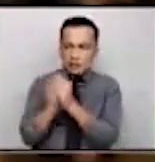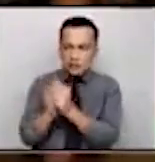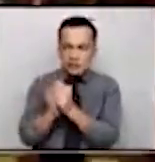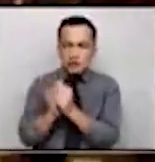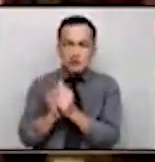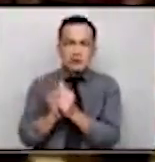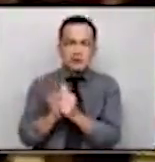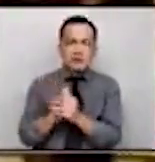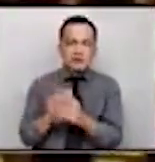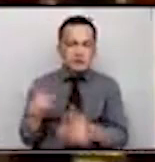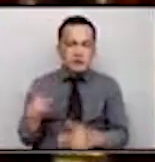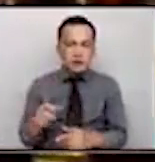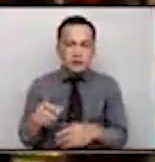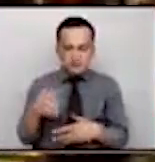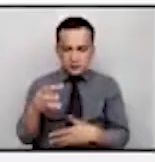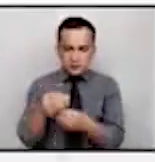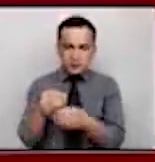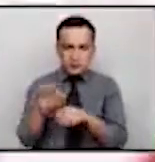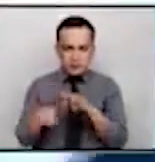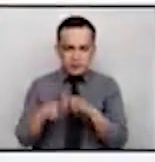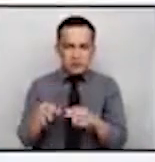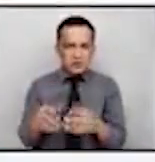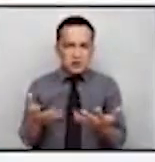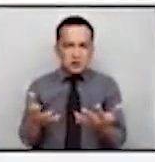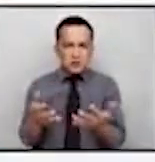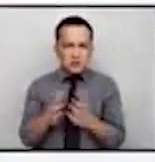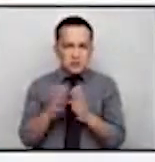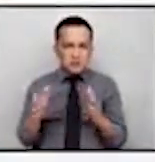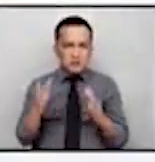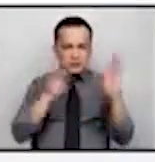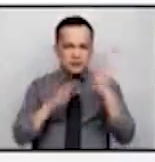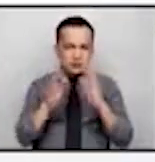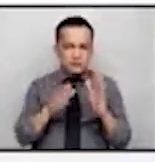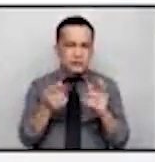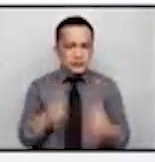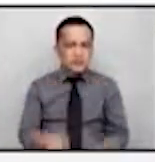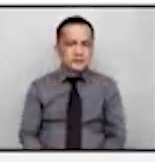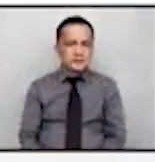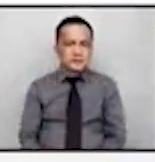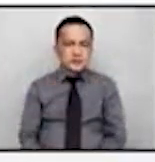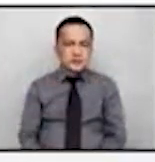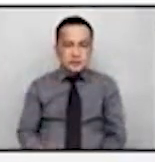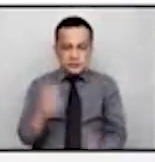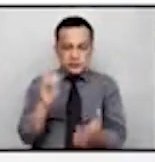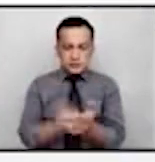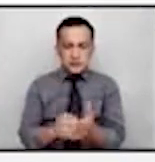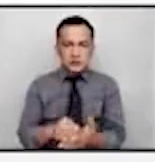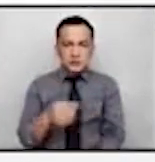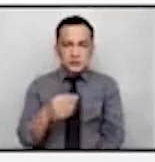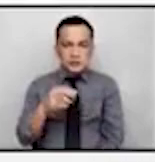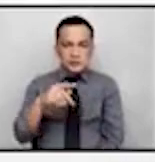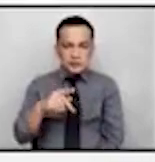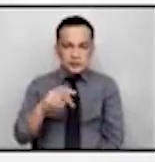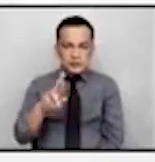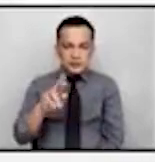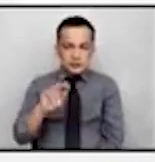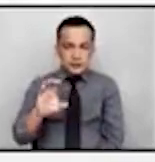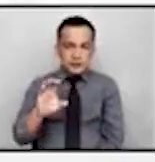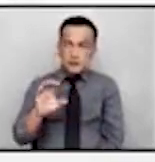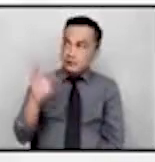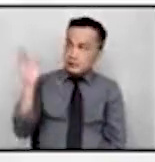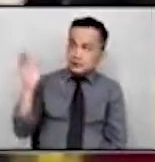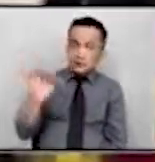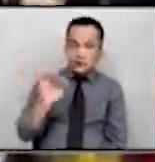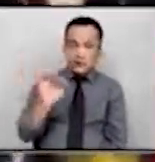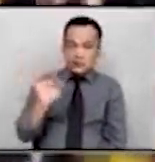walang nangailangan ng major medical attention. Base naman sa datos ng Philippine Red Cross, higit 800 ang kanilang natulungan mula January